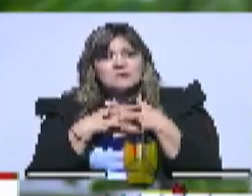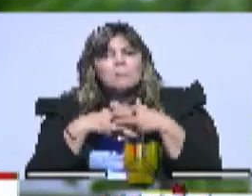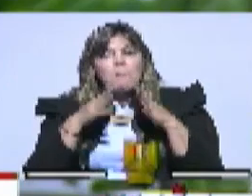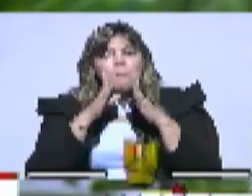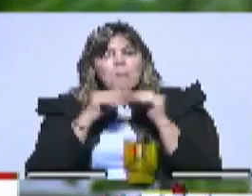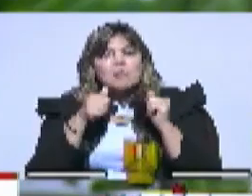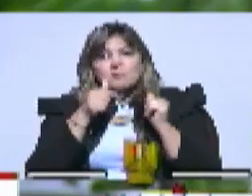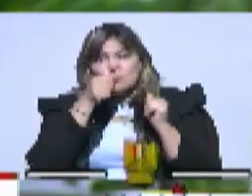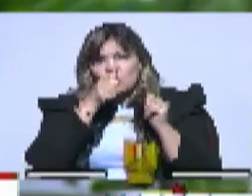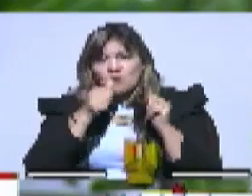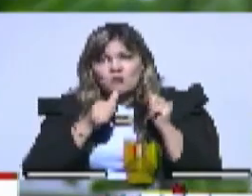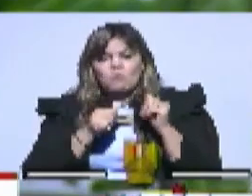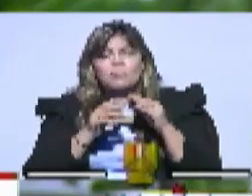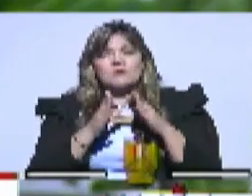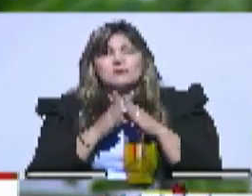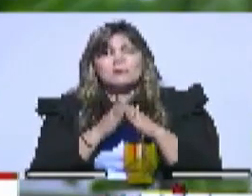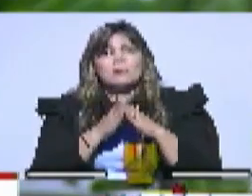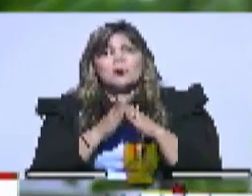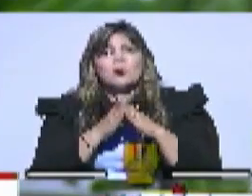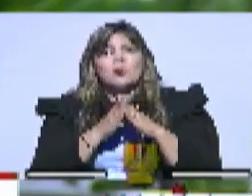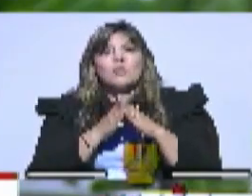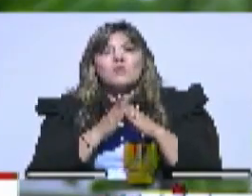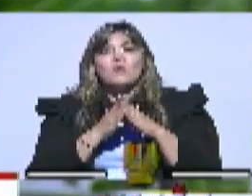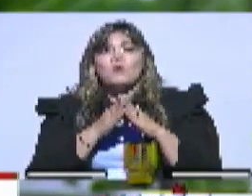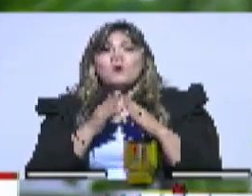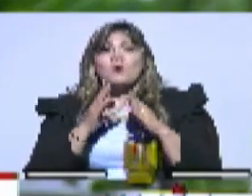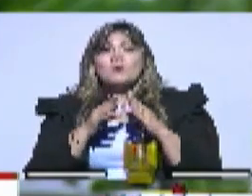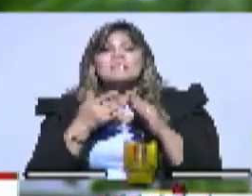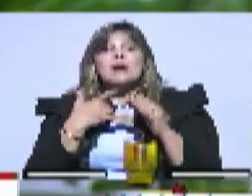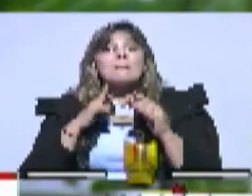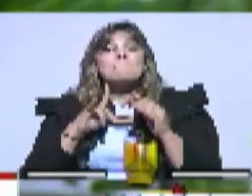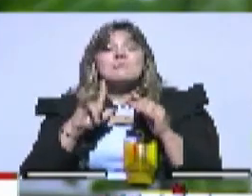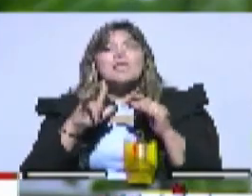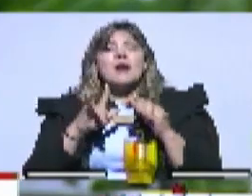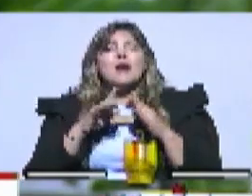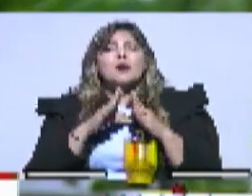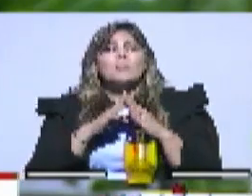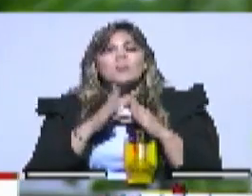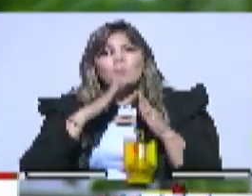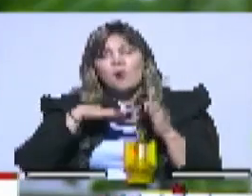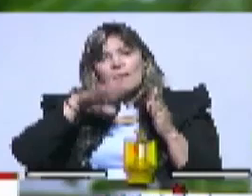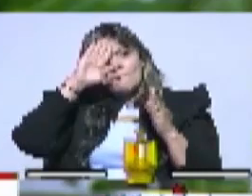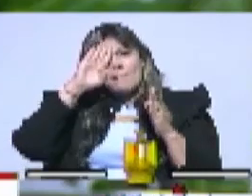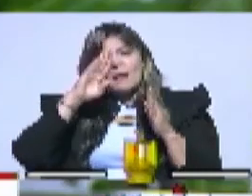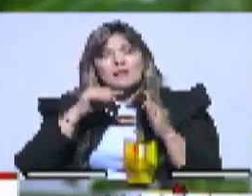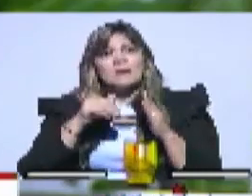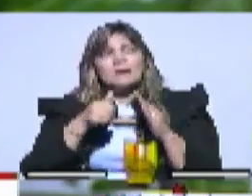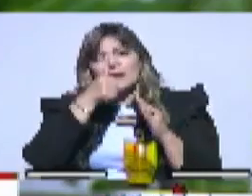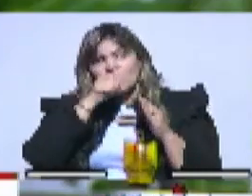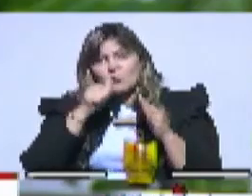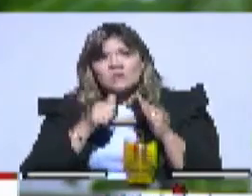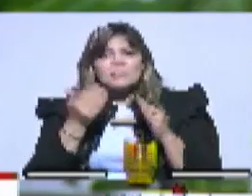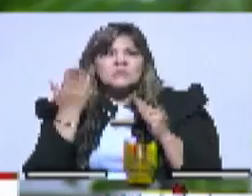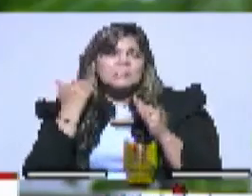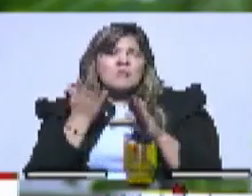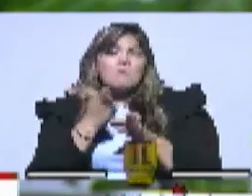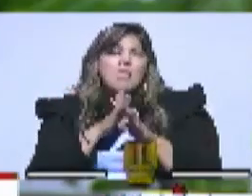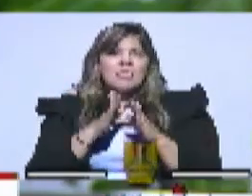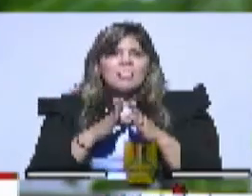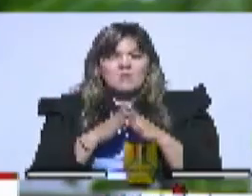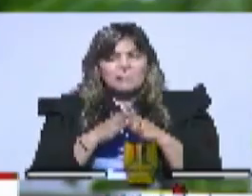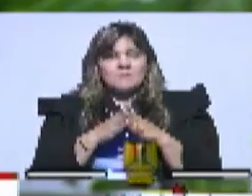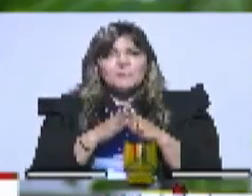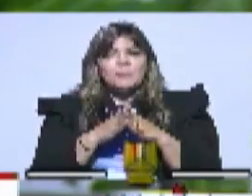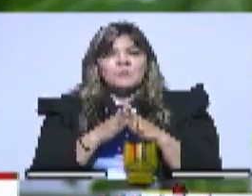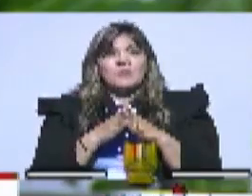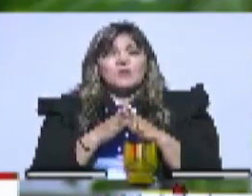على مكانة الأمير الراحل لدى أشقائه من حكام ملوك وأمراء ورؤساء